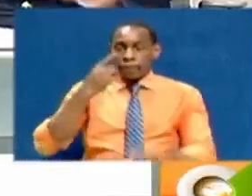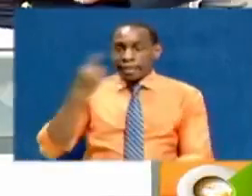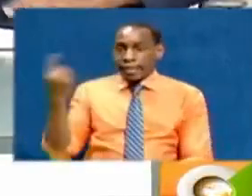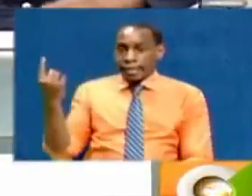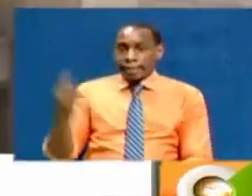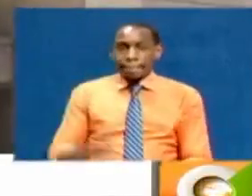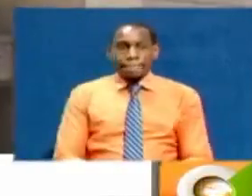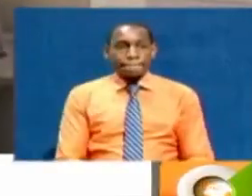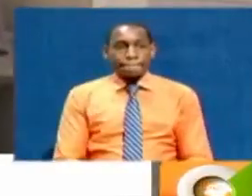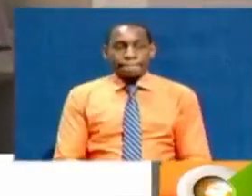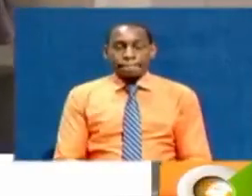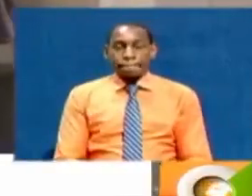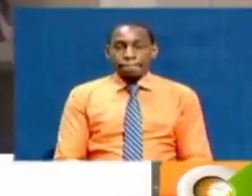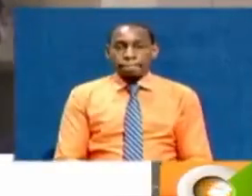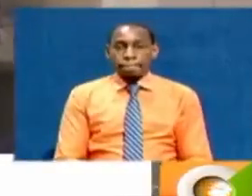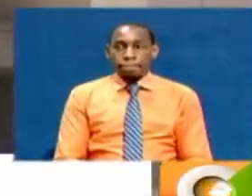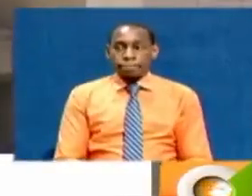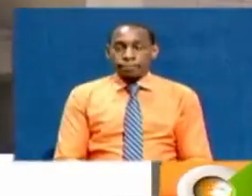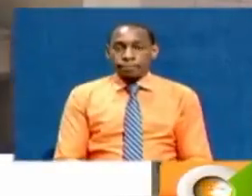Njoroge.